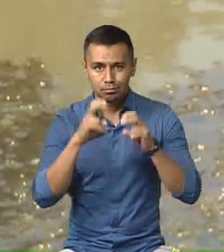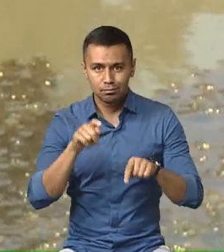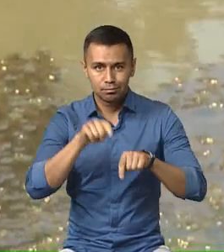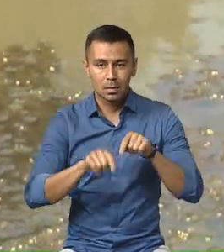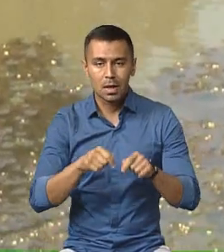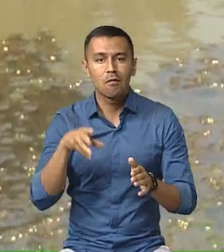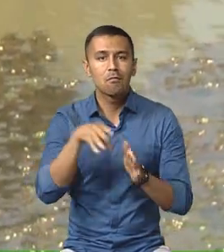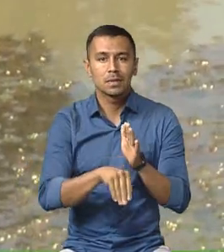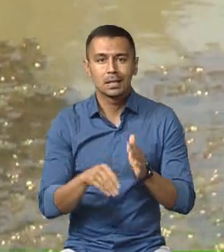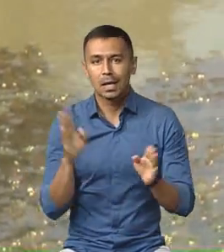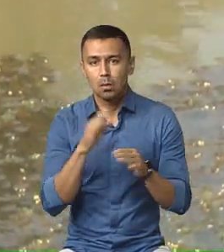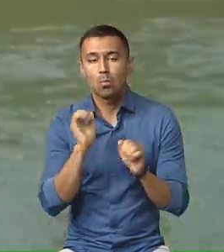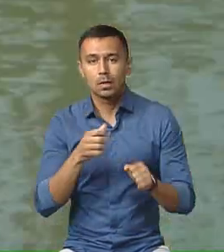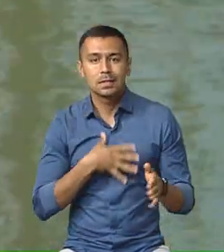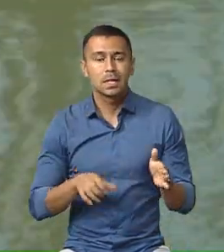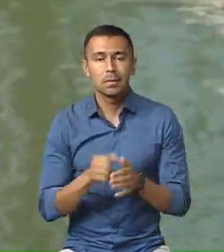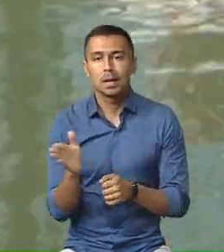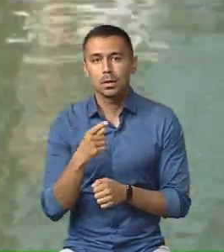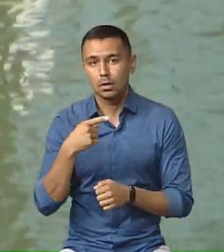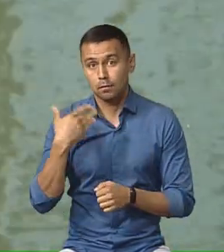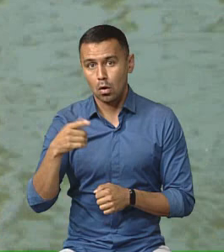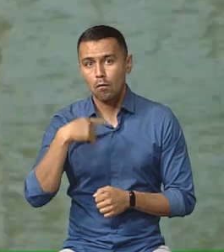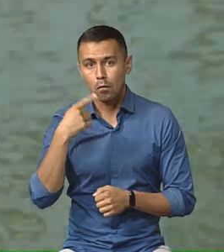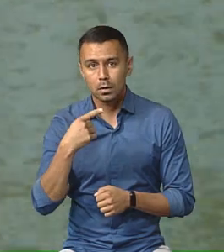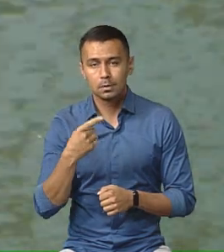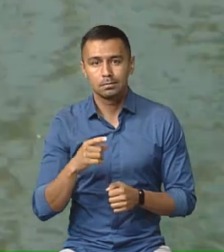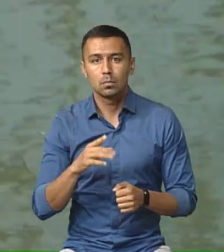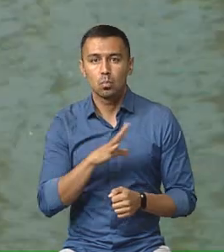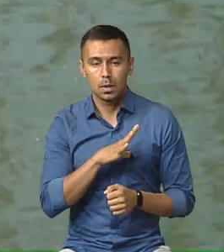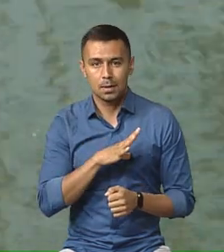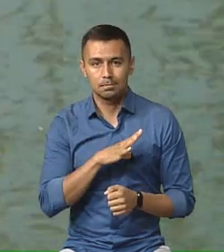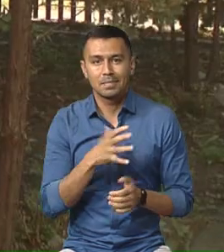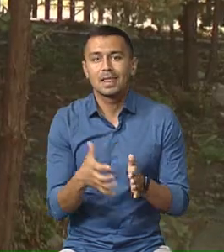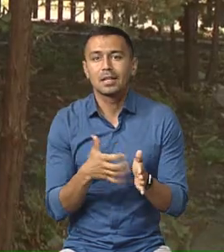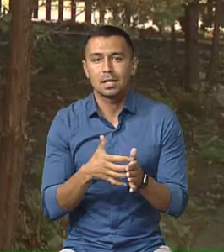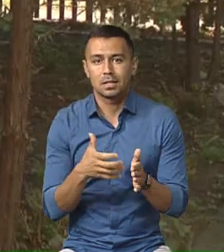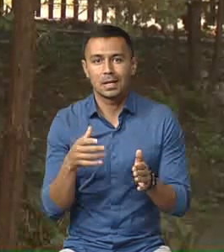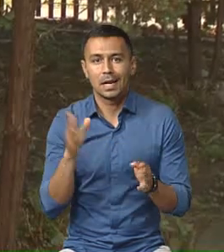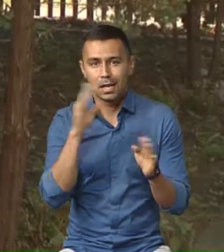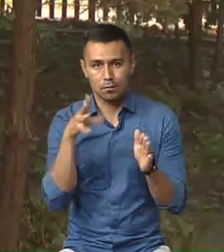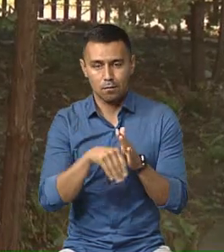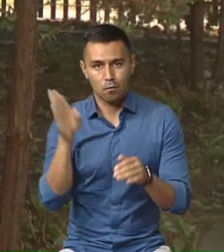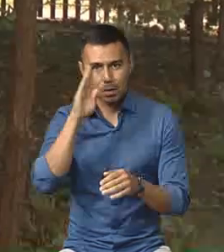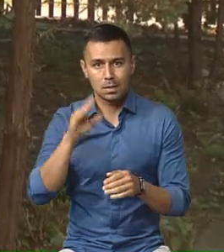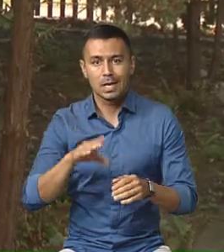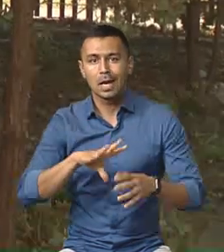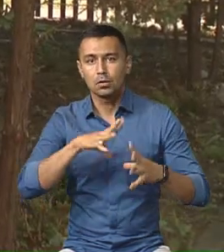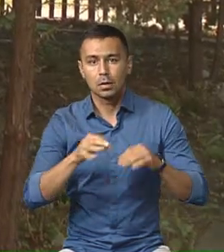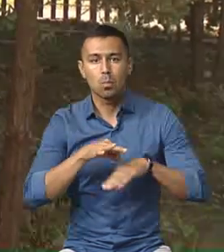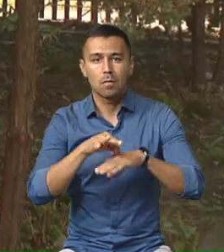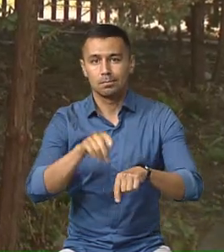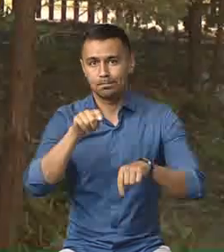вміст кисню. Можливою загибеллю риби, за словами Наталії Сологуб, стала його нестача у воді. За результатами проведеного